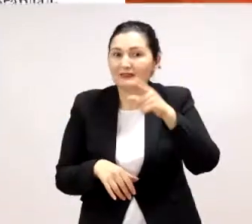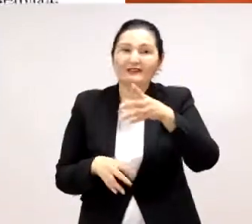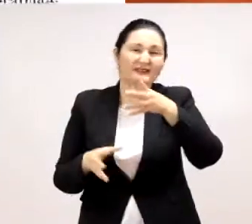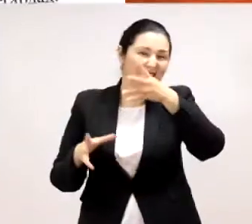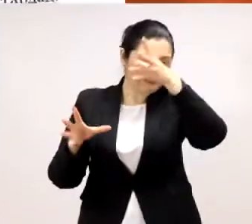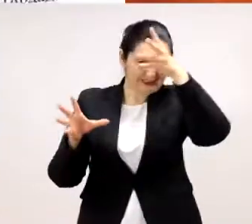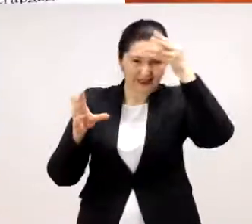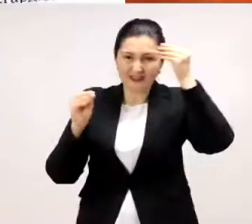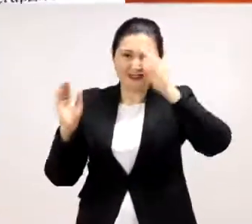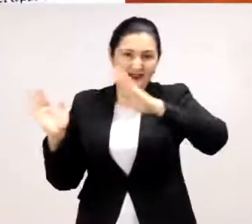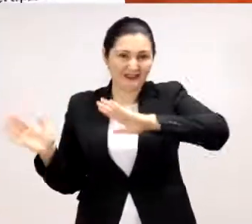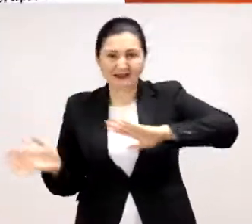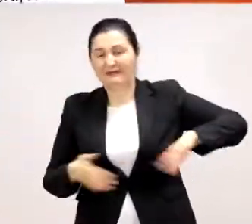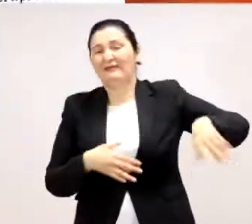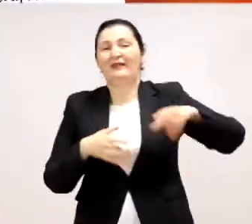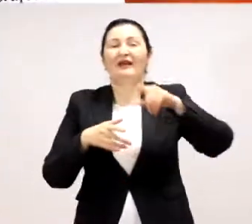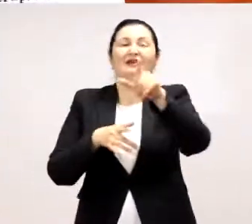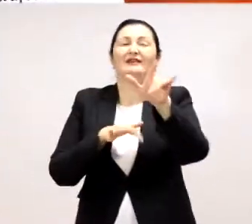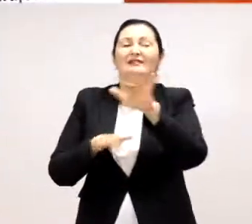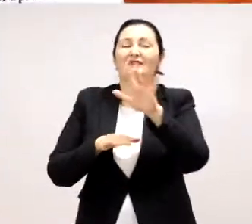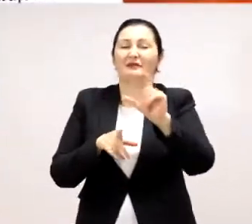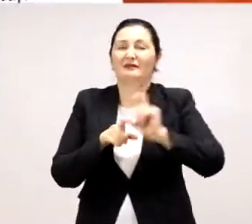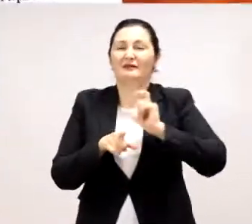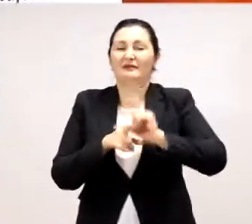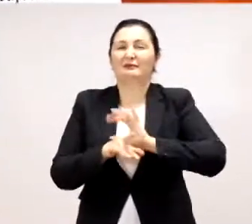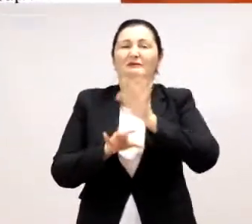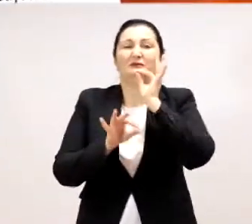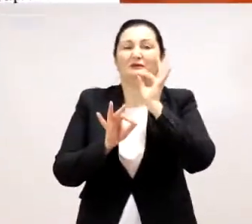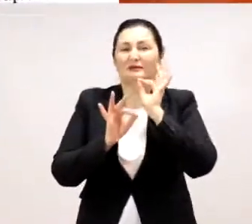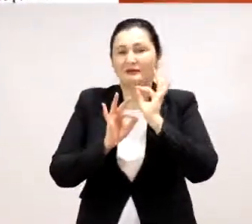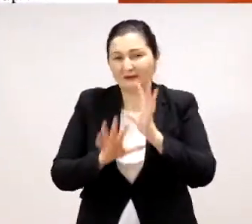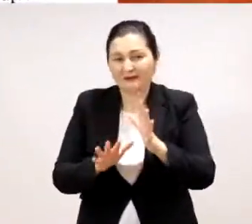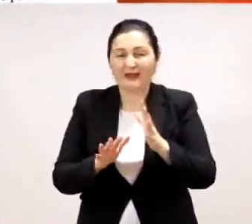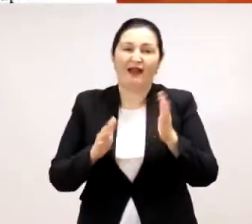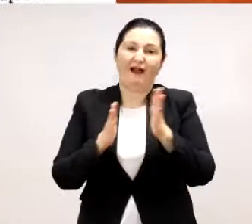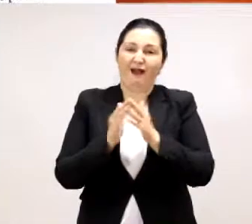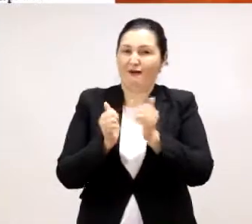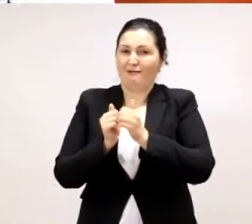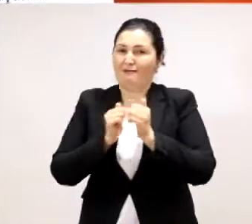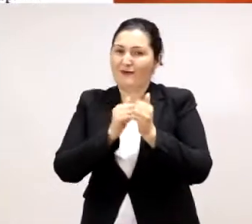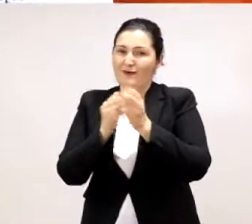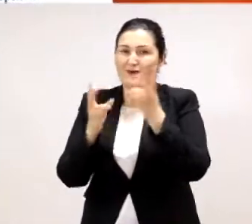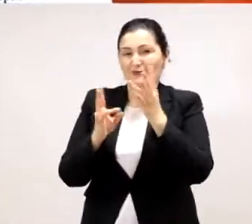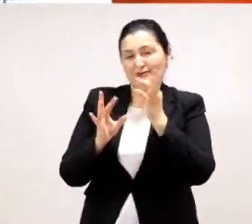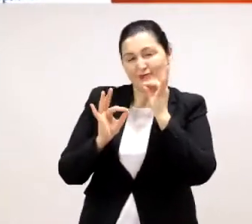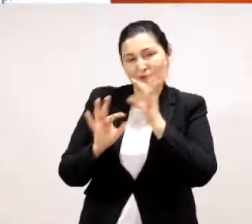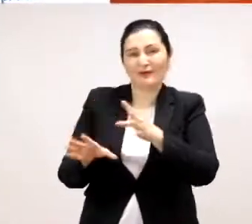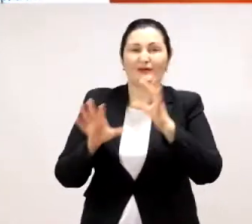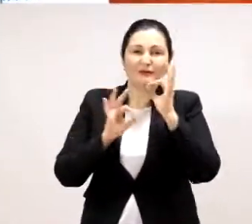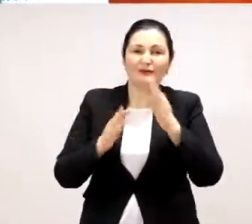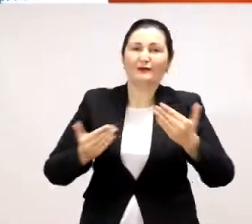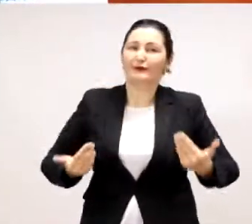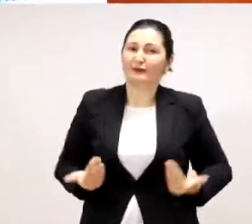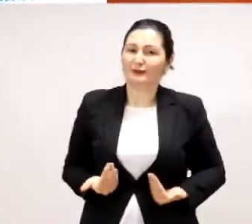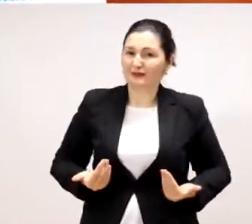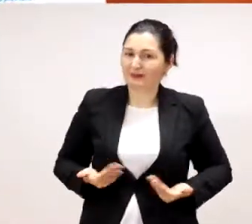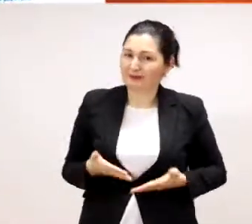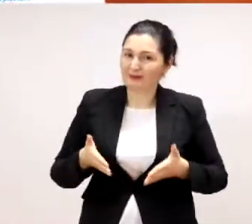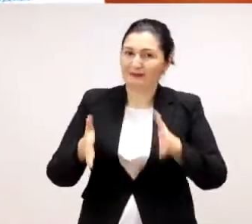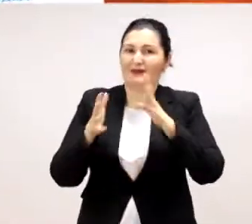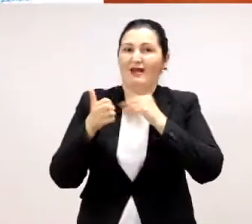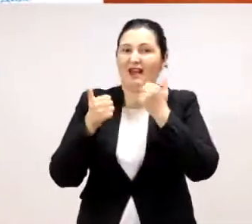کرده رفتارش رو میبخشیم. همسایه ها باید گناه همدیگر رو ببخشند، وگرنه زندگیشون تلخ